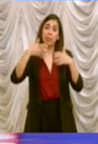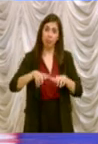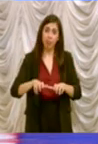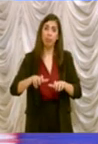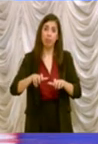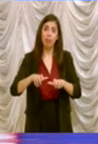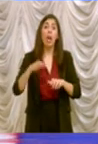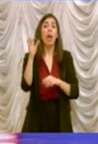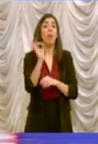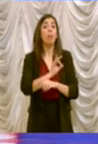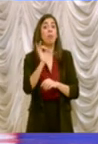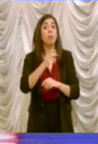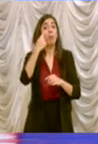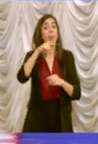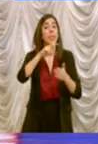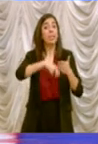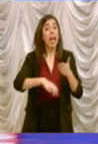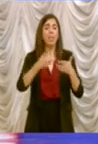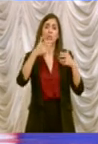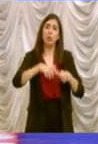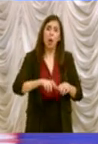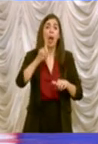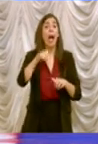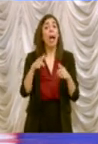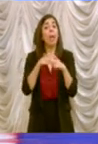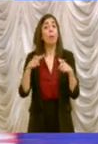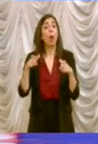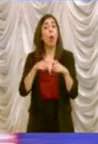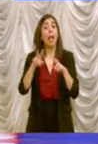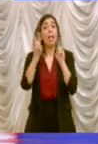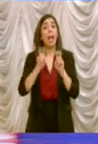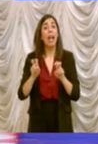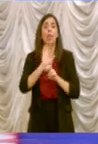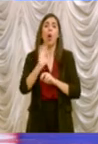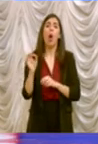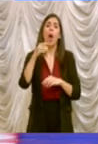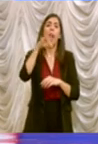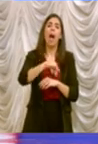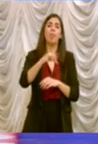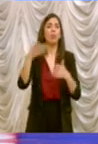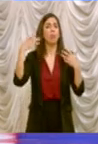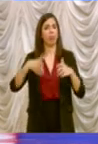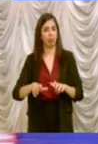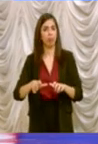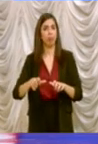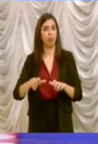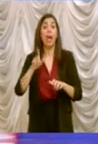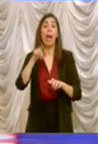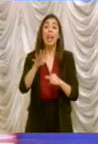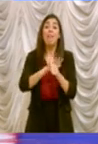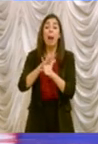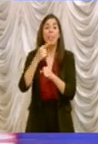sgravi per affitti per bollette elettriche che saranno ancora più leggere aiutiamo anche le famiglie che hanno figli